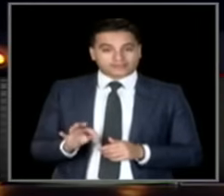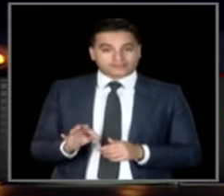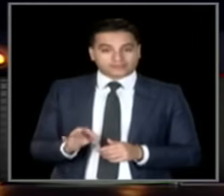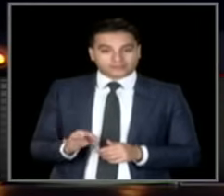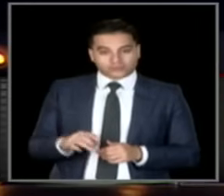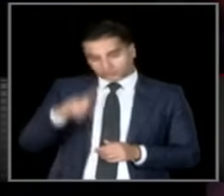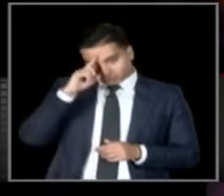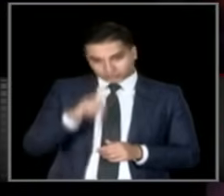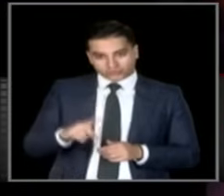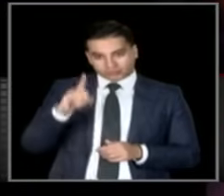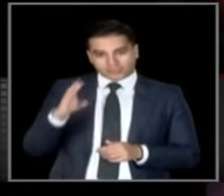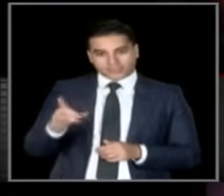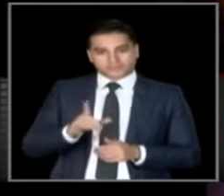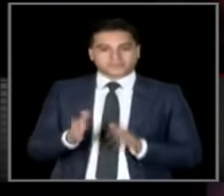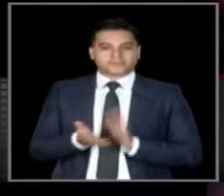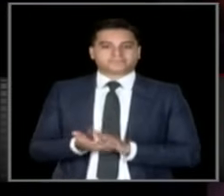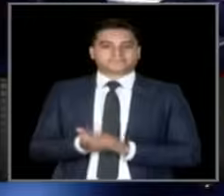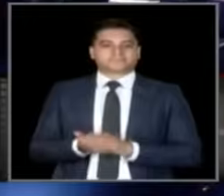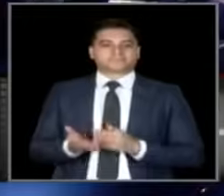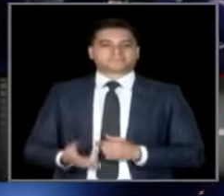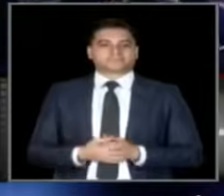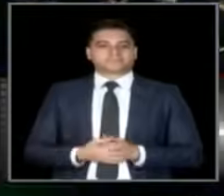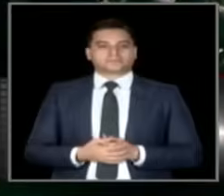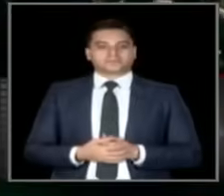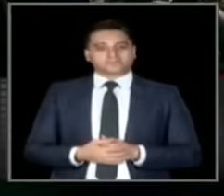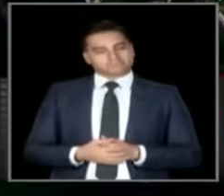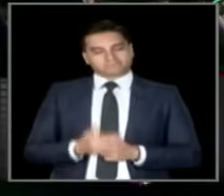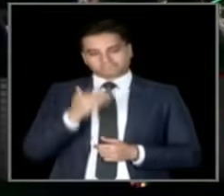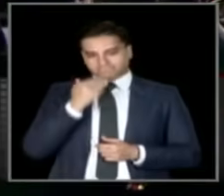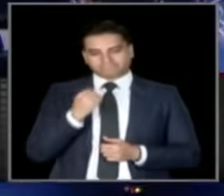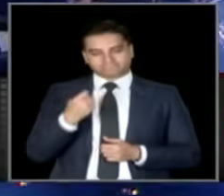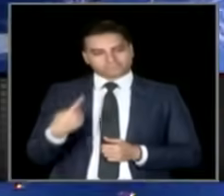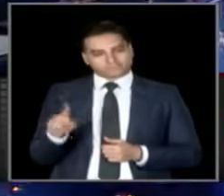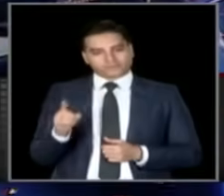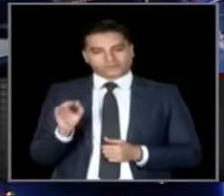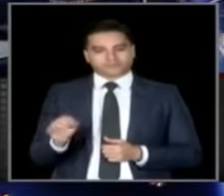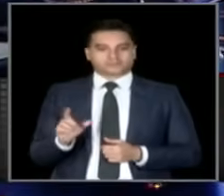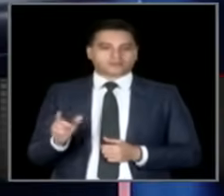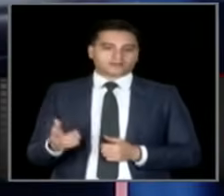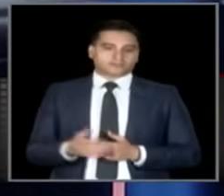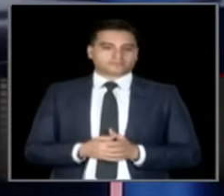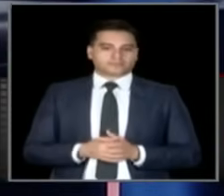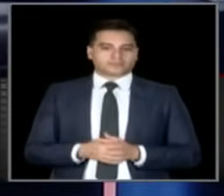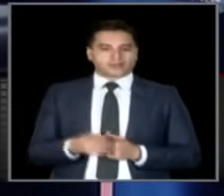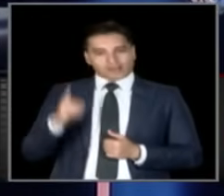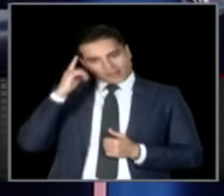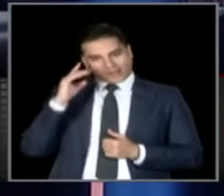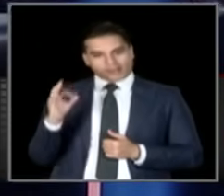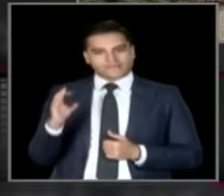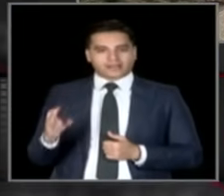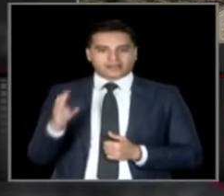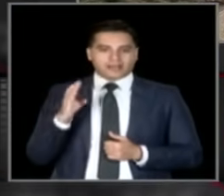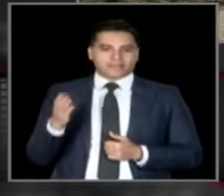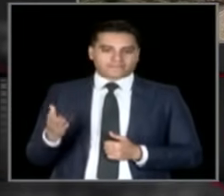الله. إجابة صحيحة. لا، وصلت الإجابة عندها وما كانتش